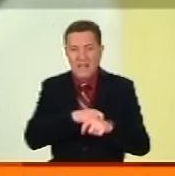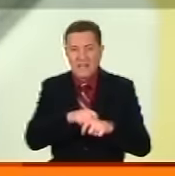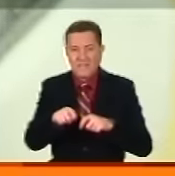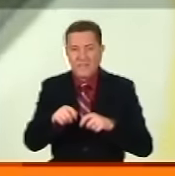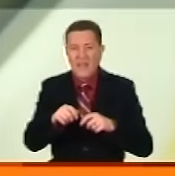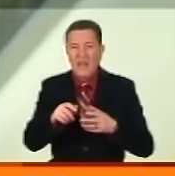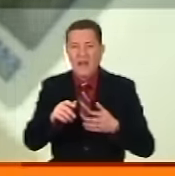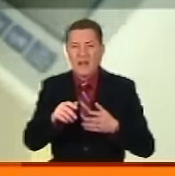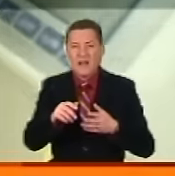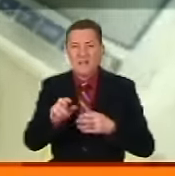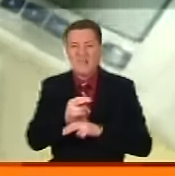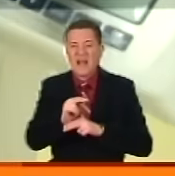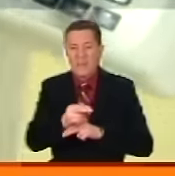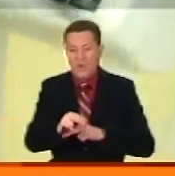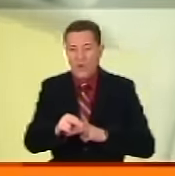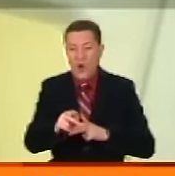1.38 м.